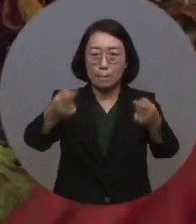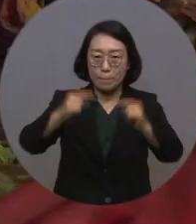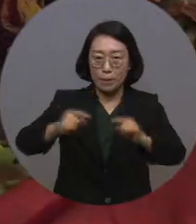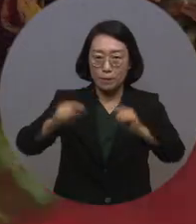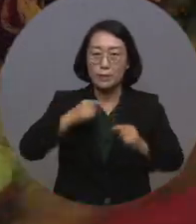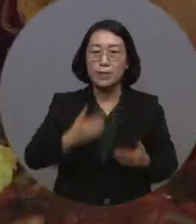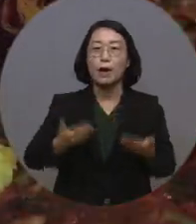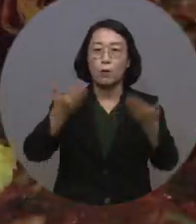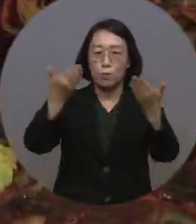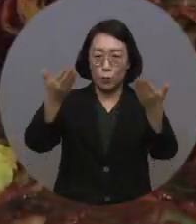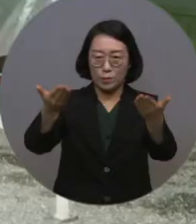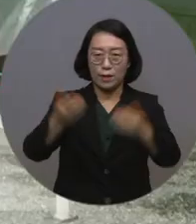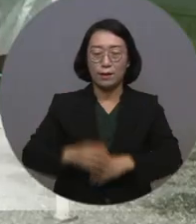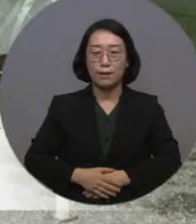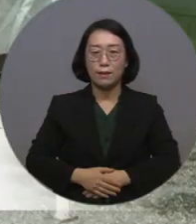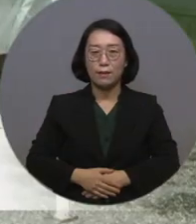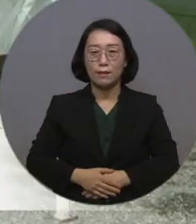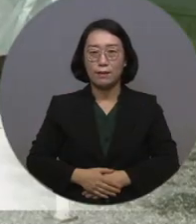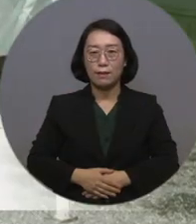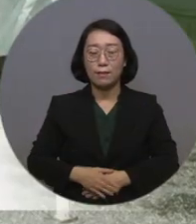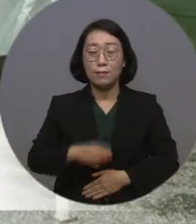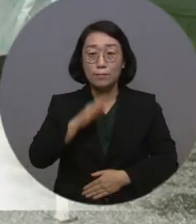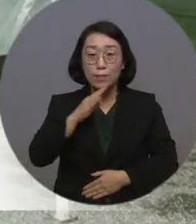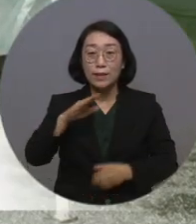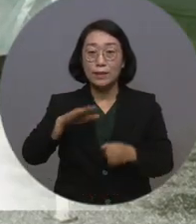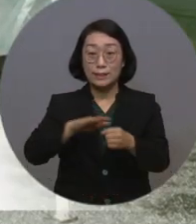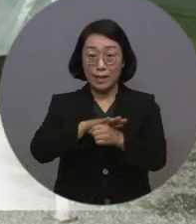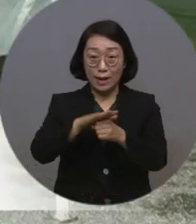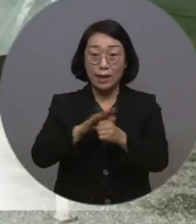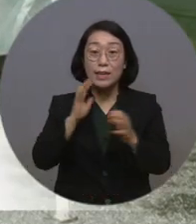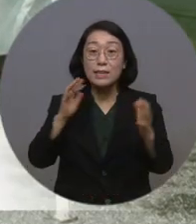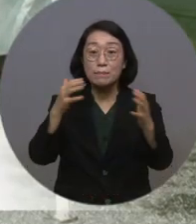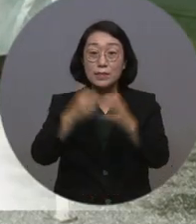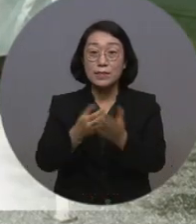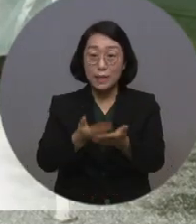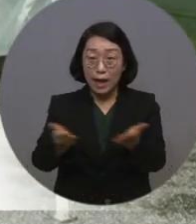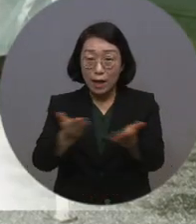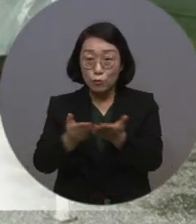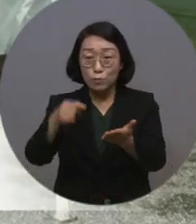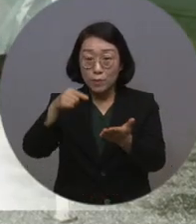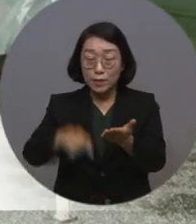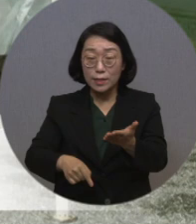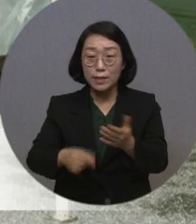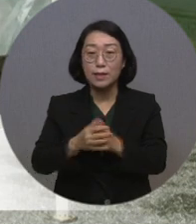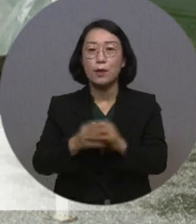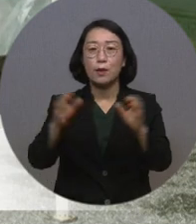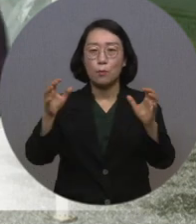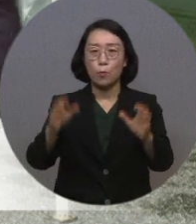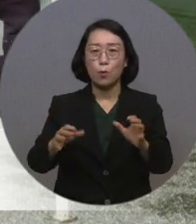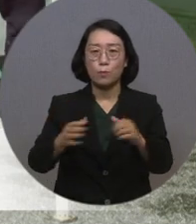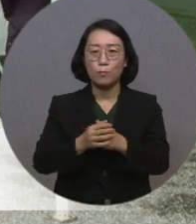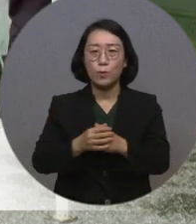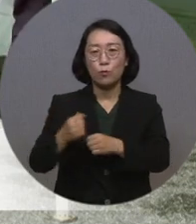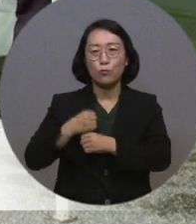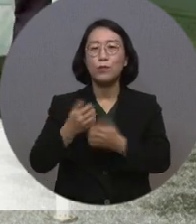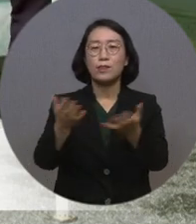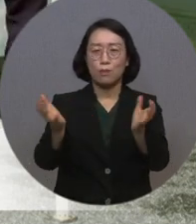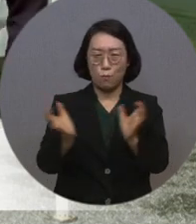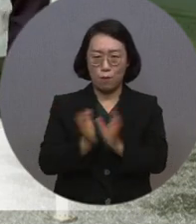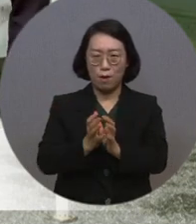봉사활동에 참여하였습니다 오늘 사람 가족 김장난 행사가 우리 재향군내에서